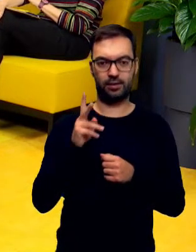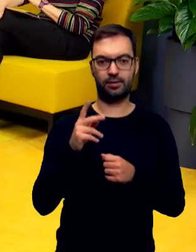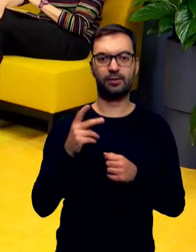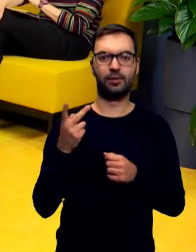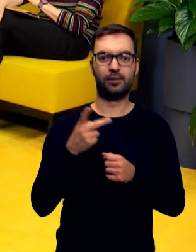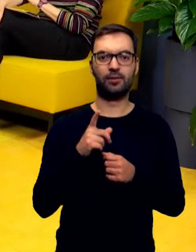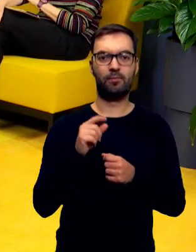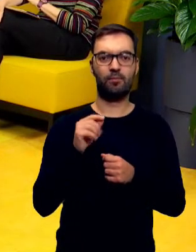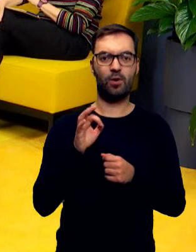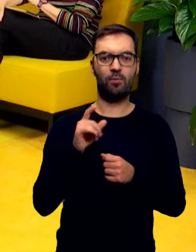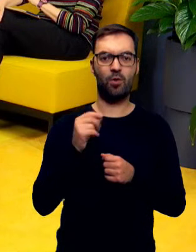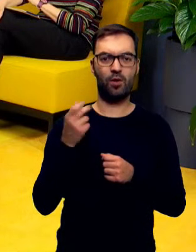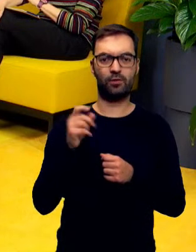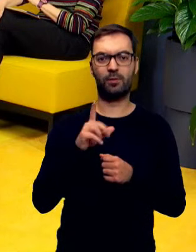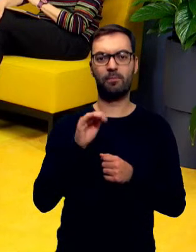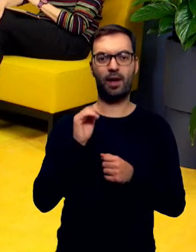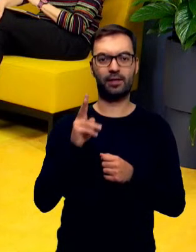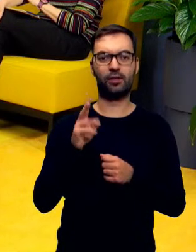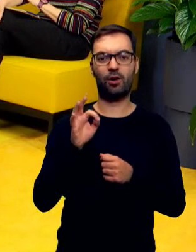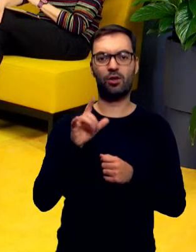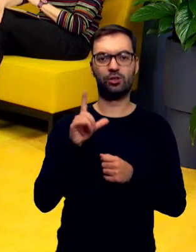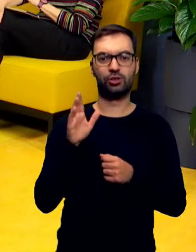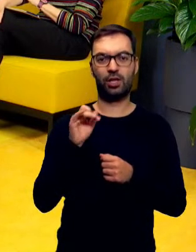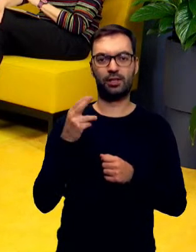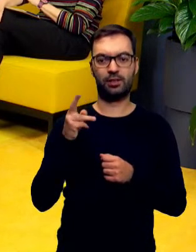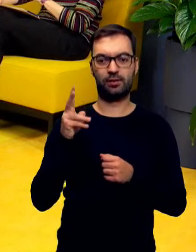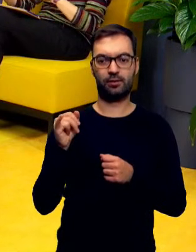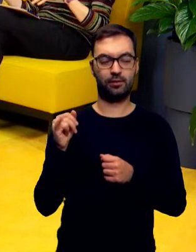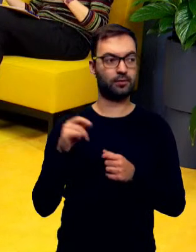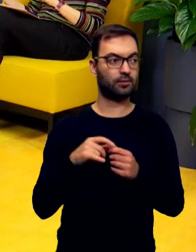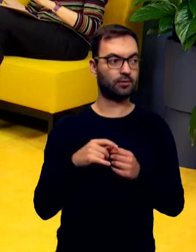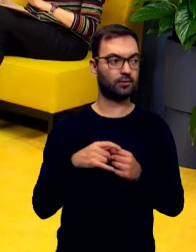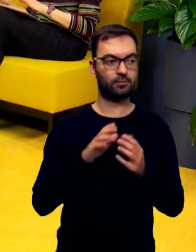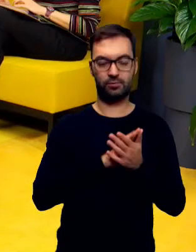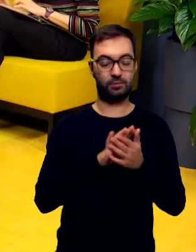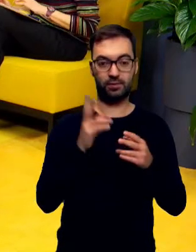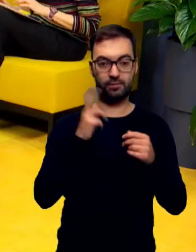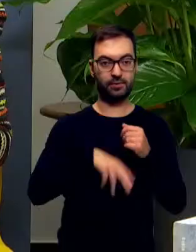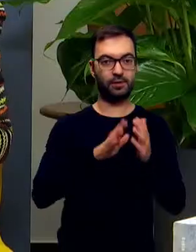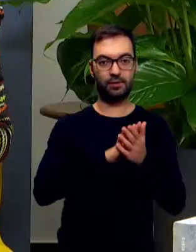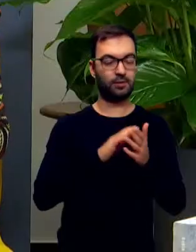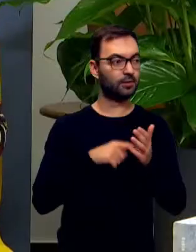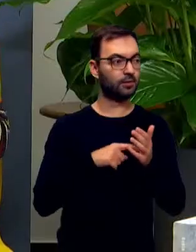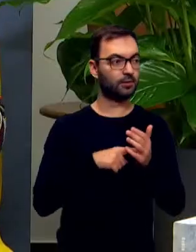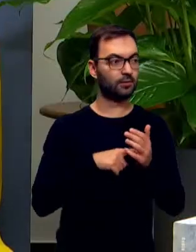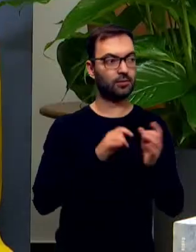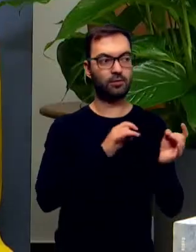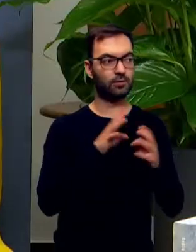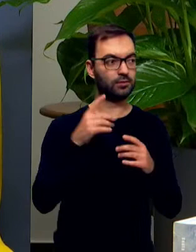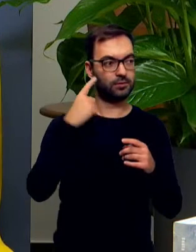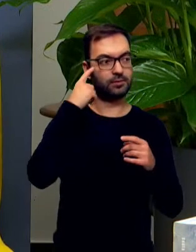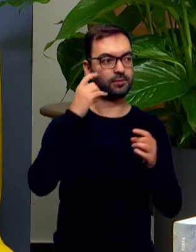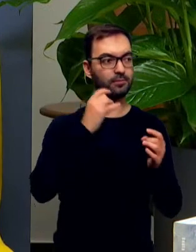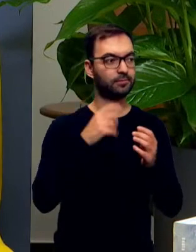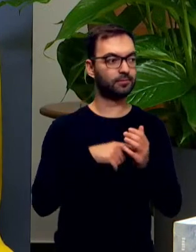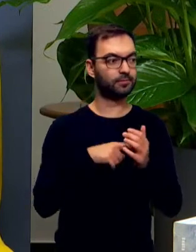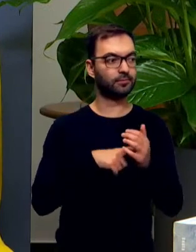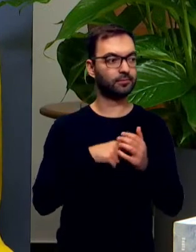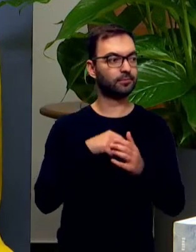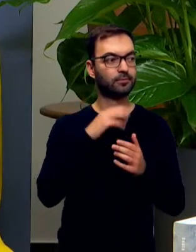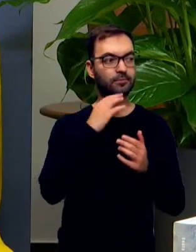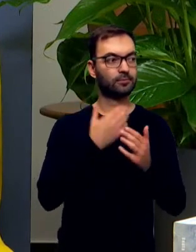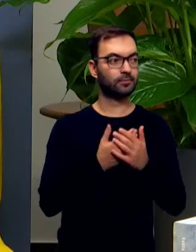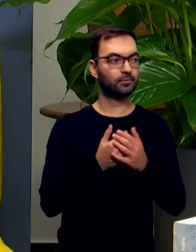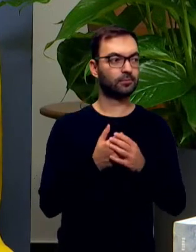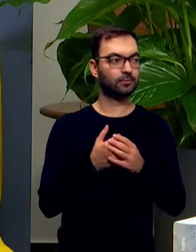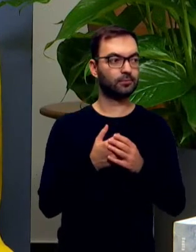tak, Łobunowicza, tak. I Bartka Olszańskiego. Tak, wracam do tych wypadków. To, przepraszam, że pani jeszcze wchodzi w słowo, ale ja od razu jakoś tak muszę powiedzieć,